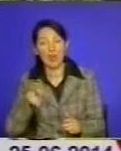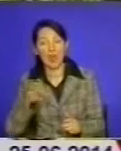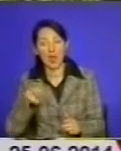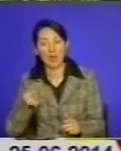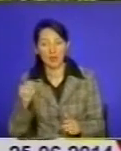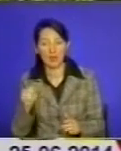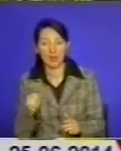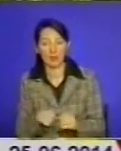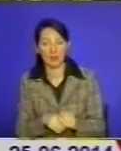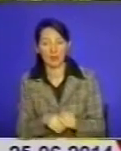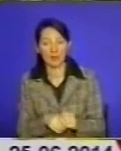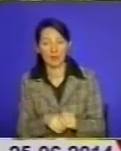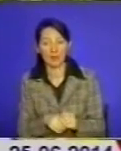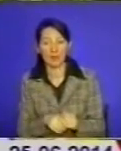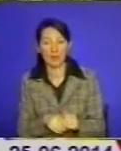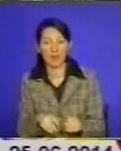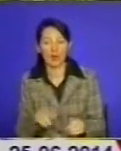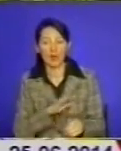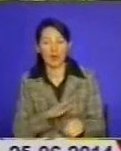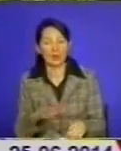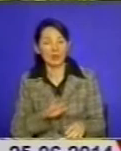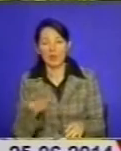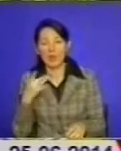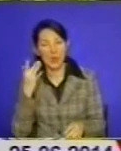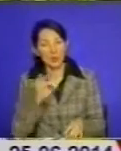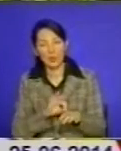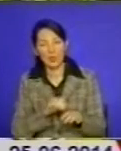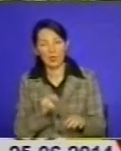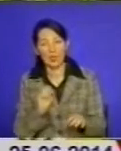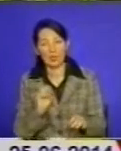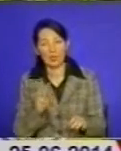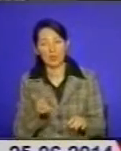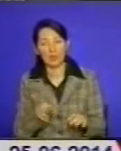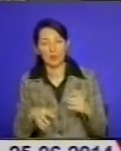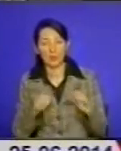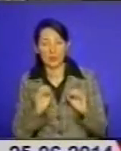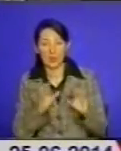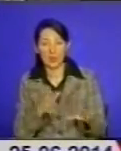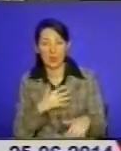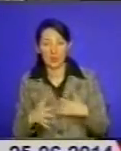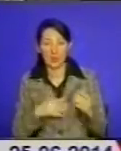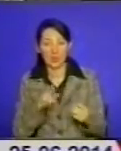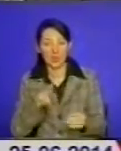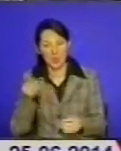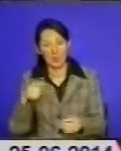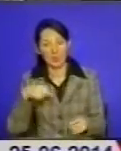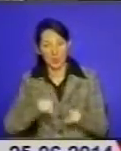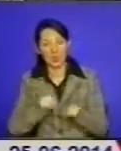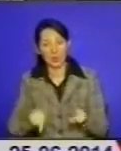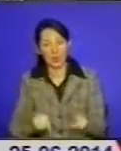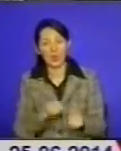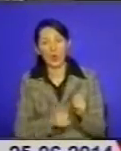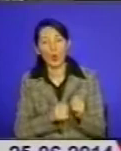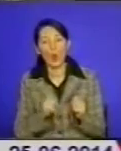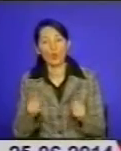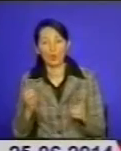Не легше ні вболівати, ні здавати. Пережиття як тут, так тут. Кожен, хто бере участь у випробуваннях, повинен мати